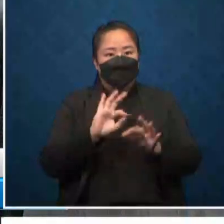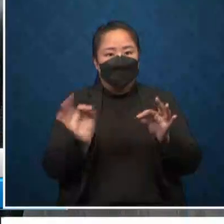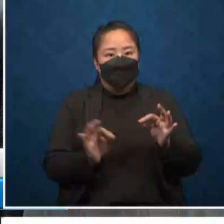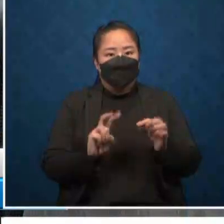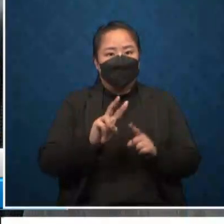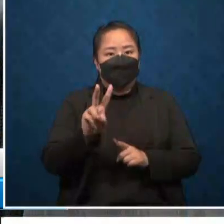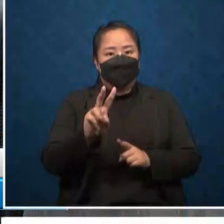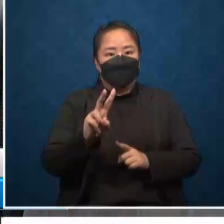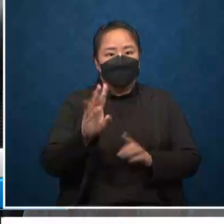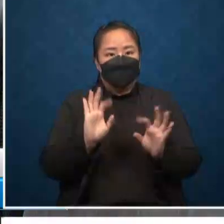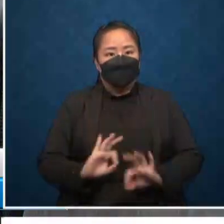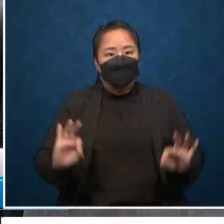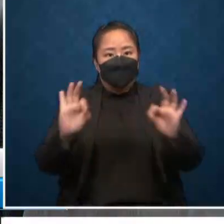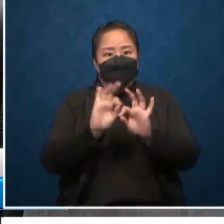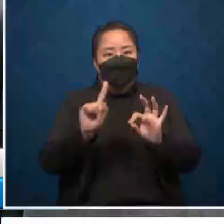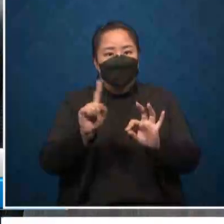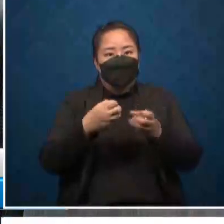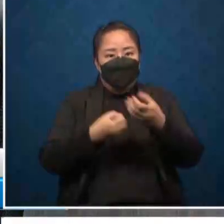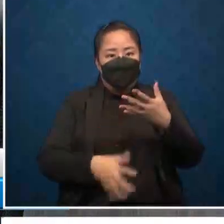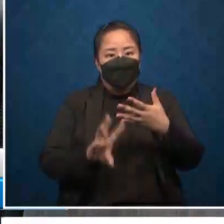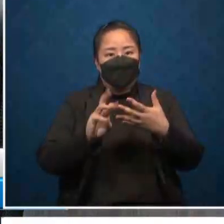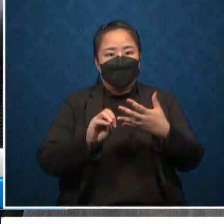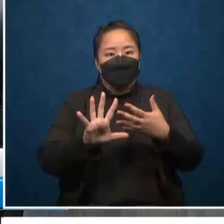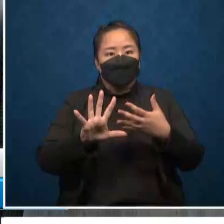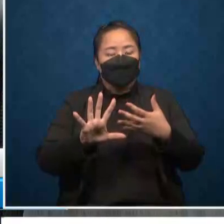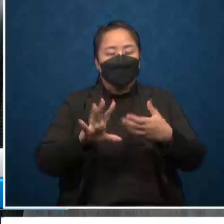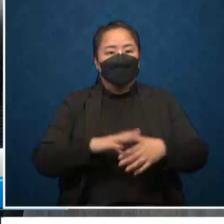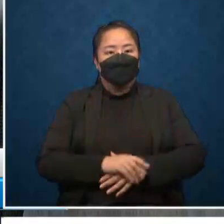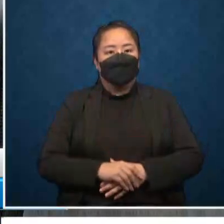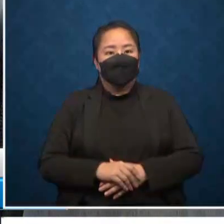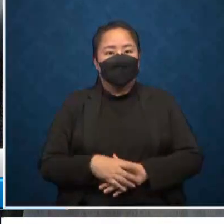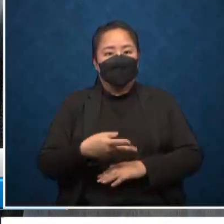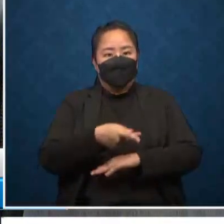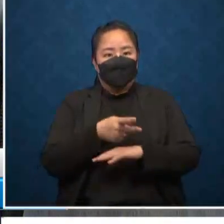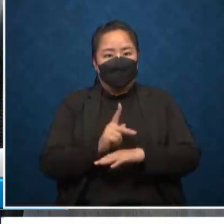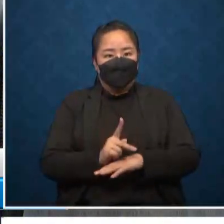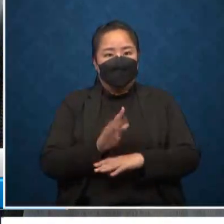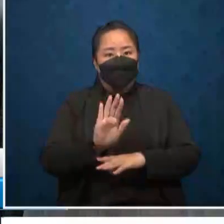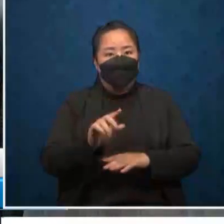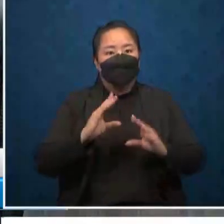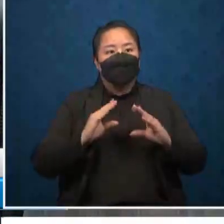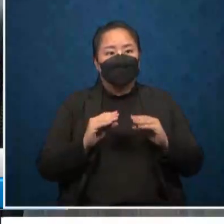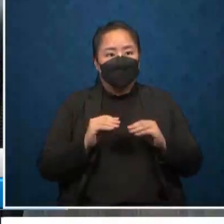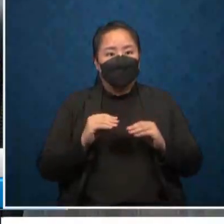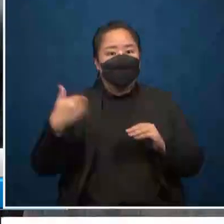This is chapter 65. 1915. PRA THANของที่ประชุมมีอำนาจสั่งให้รวมหรือแยกประเด็นพิจารณาหรือลงมติการที่เขียนอย่างนี้ไว้จึงทำให้เห็นชัดว่าแม้มีวักเดียวแต่ถ้ามีประเด็นของการอภิปลายที่แตกต่างกันประทานเองมีอำนาจในเบื้องต้นก่อนนะครับ